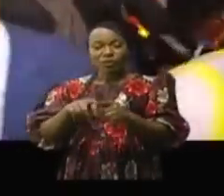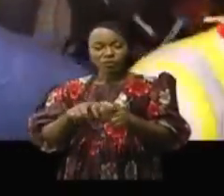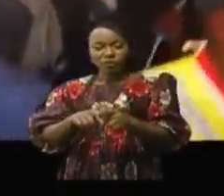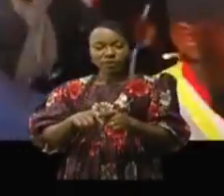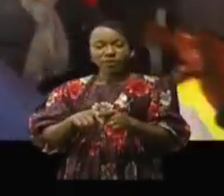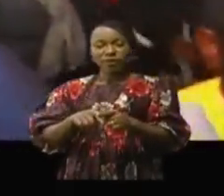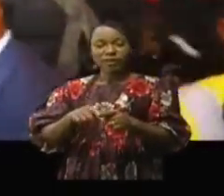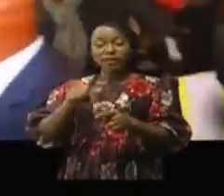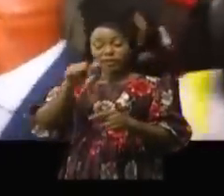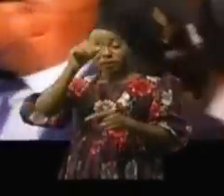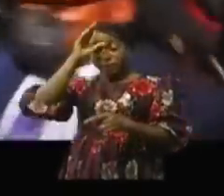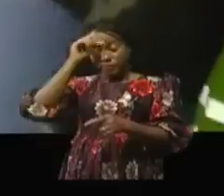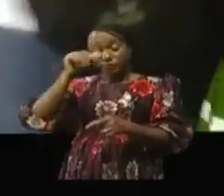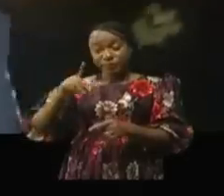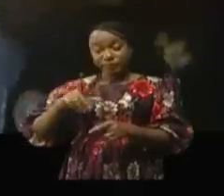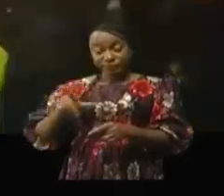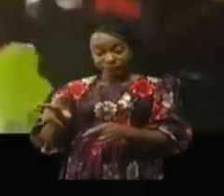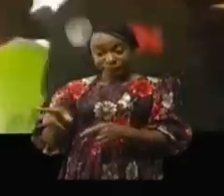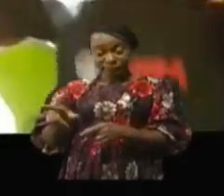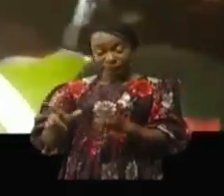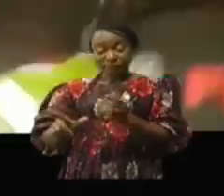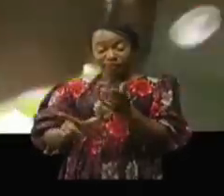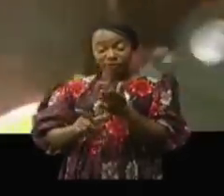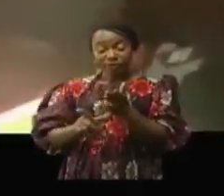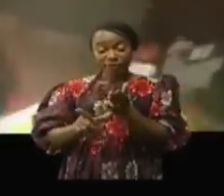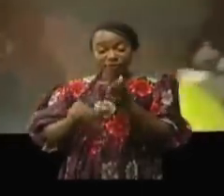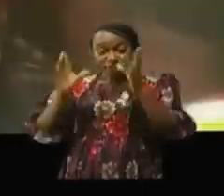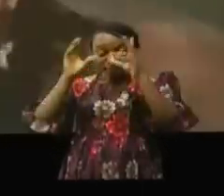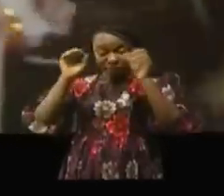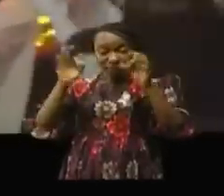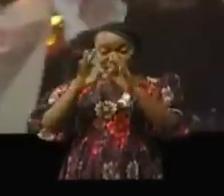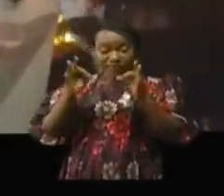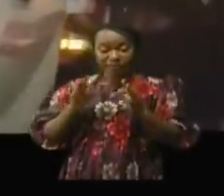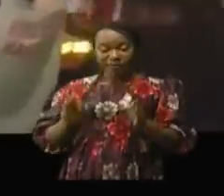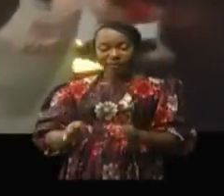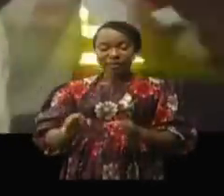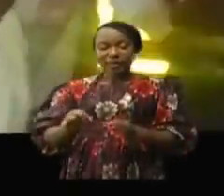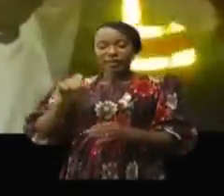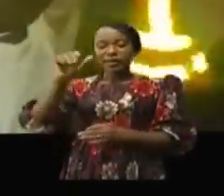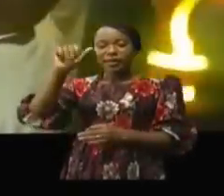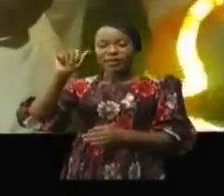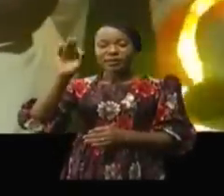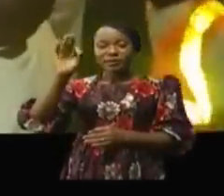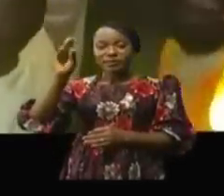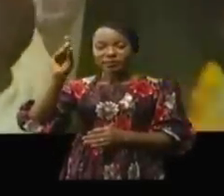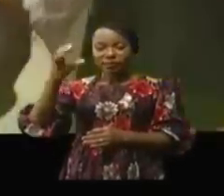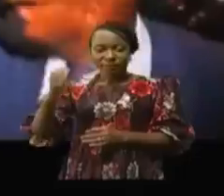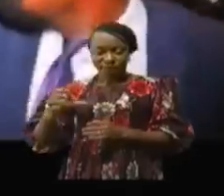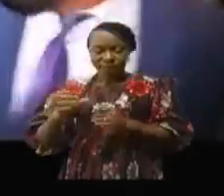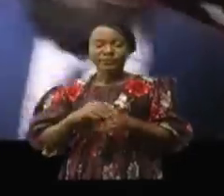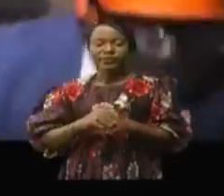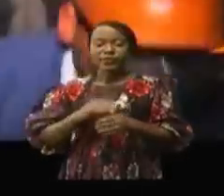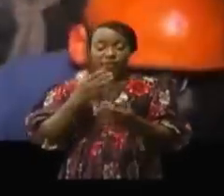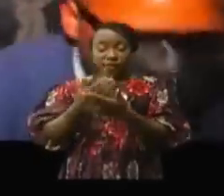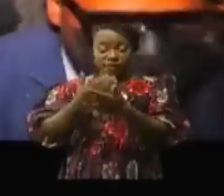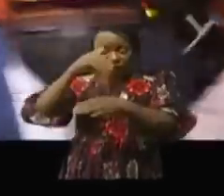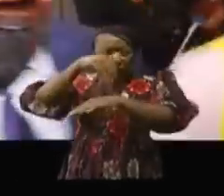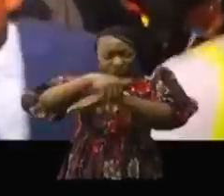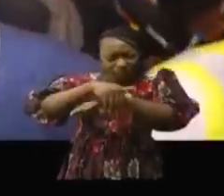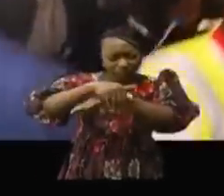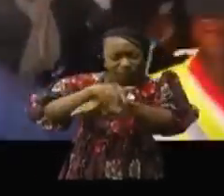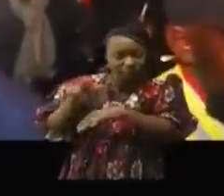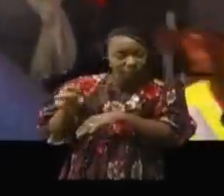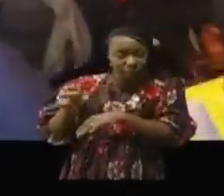de Madame Tekla Mpondi, vice-présidente fédérale de la FDC Haut-Katanga. À son arrivée tard la nuit à l'aéroport de la